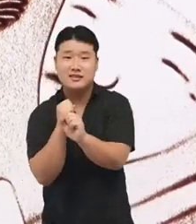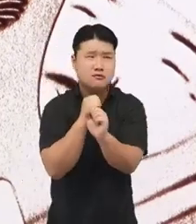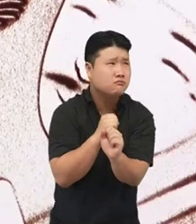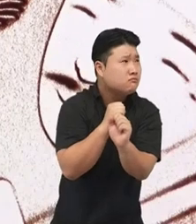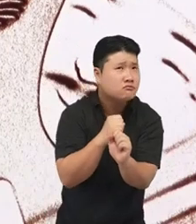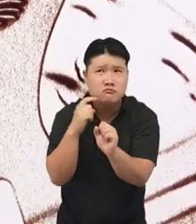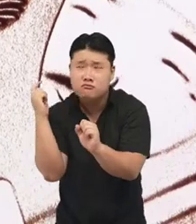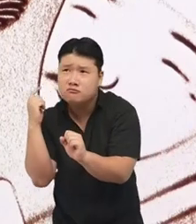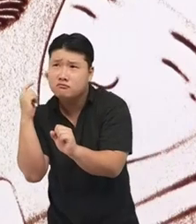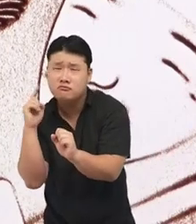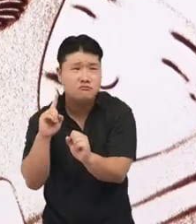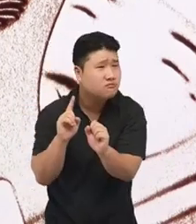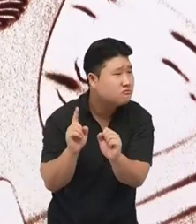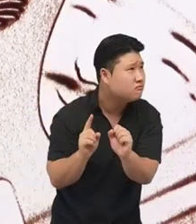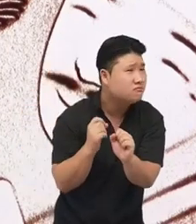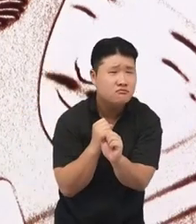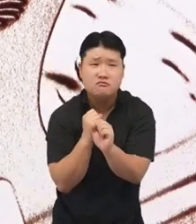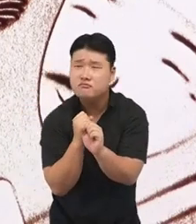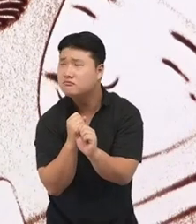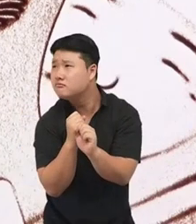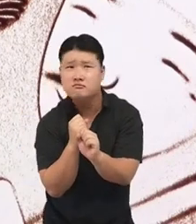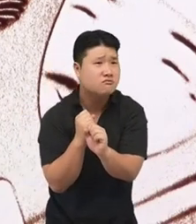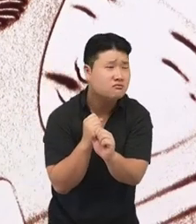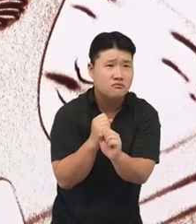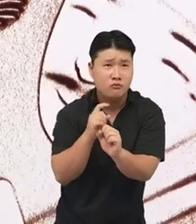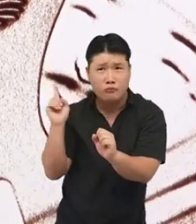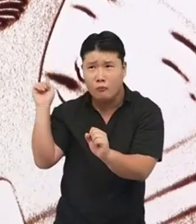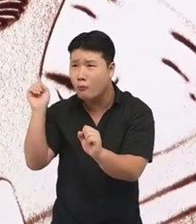피아노는 흔들릴 때마다 소리를 냈어요.